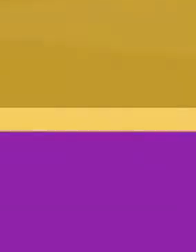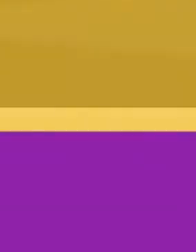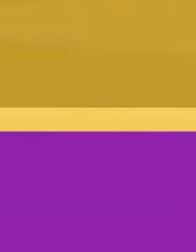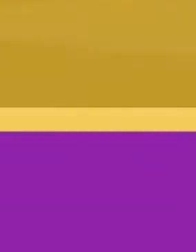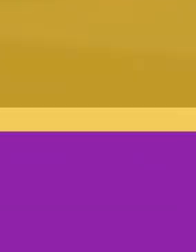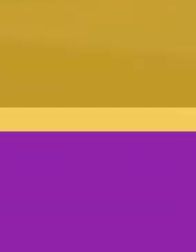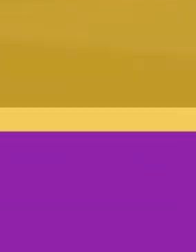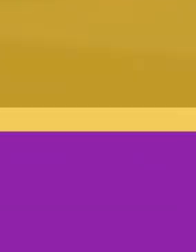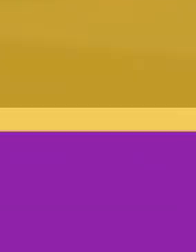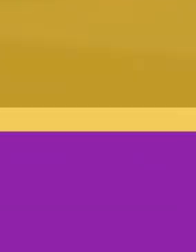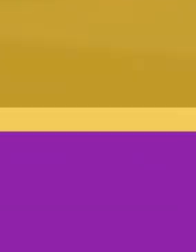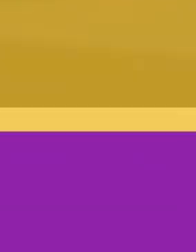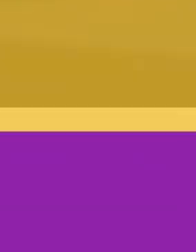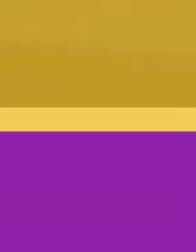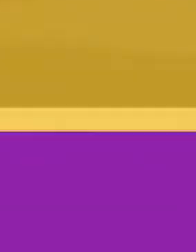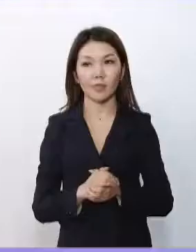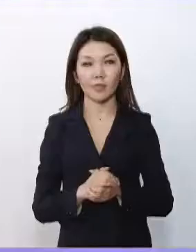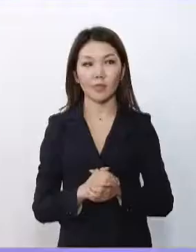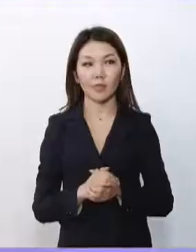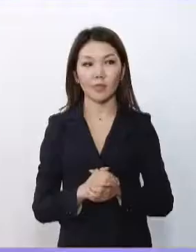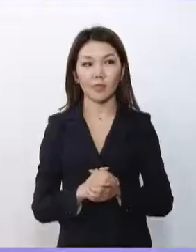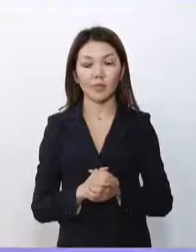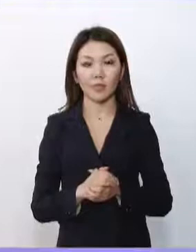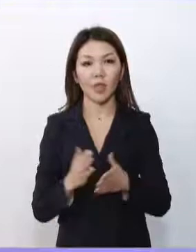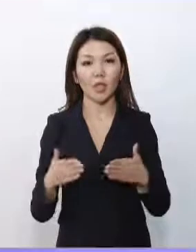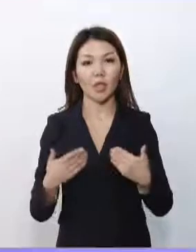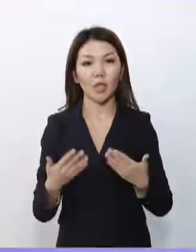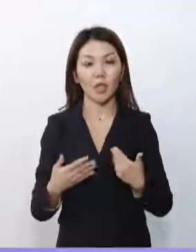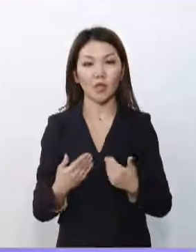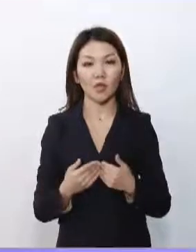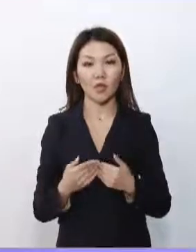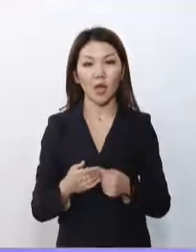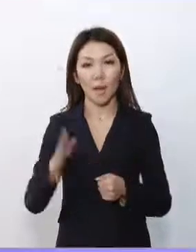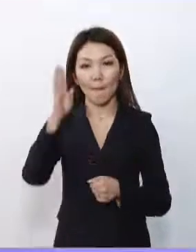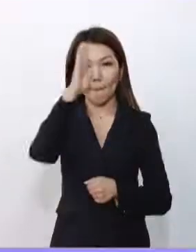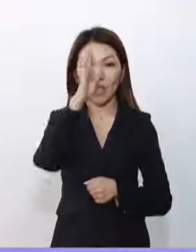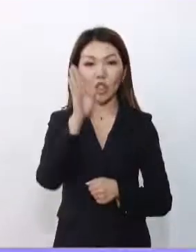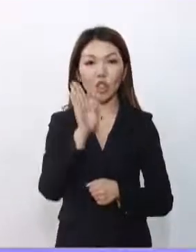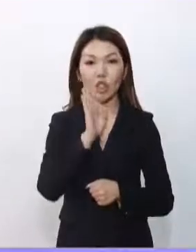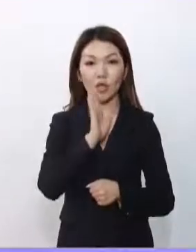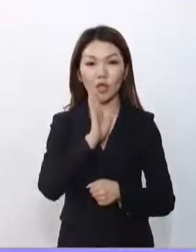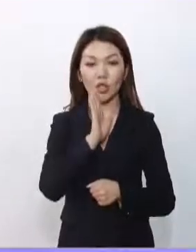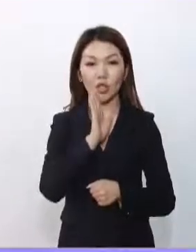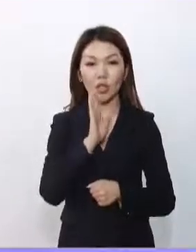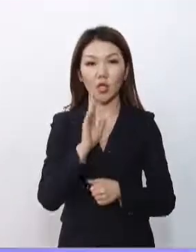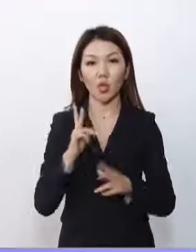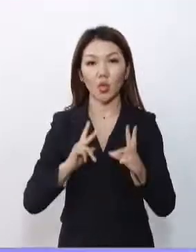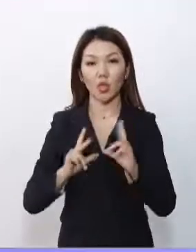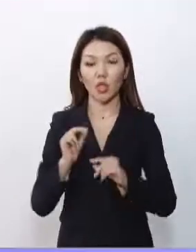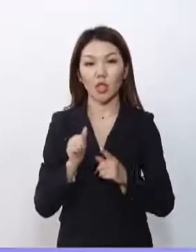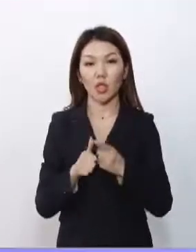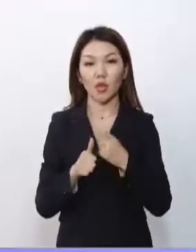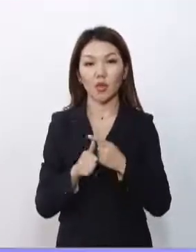деле урок здравствуйте мальчики девочки зовут меня ирина